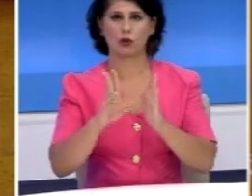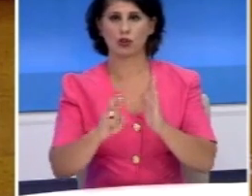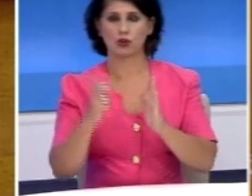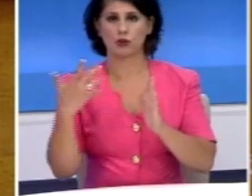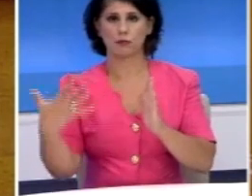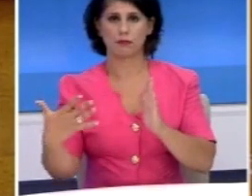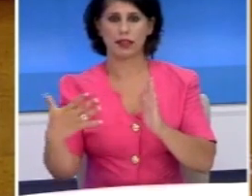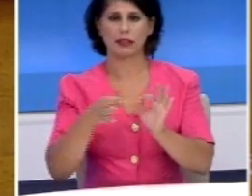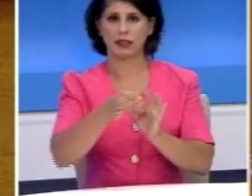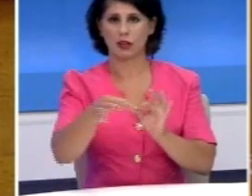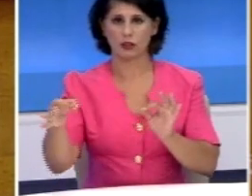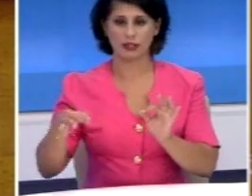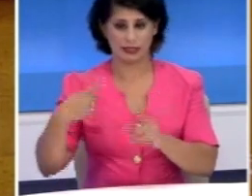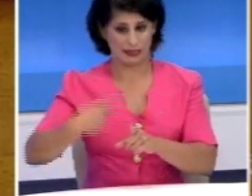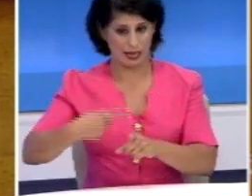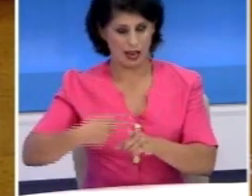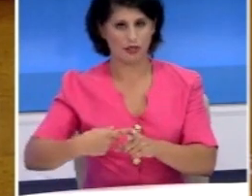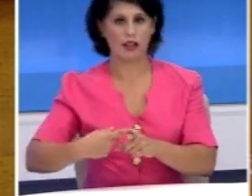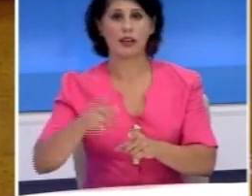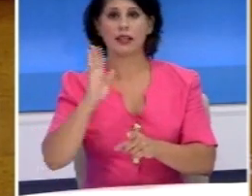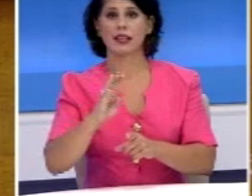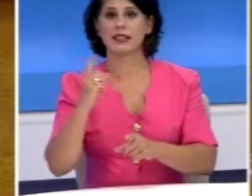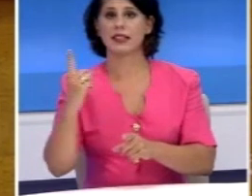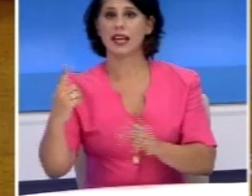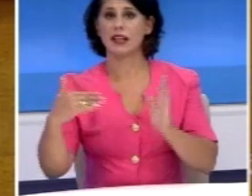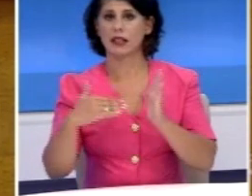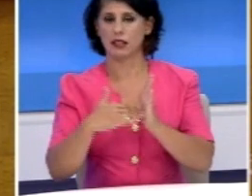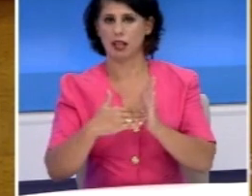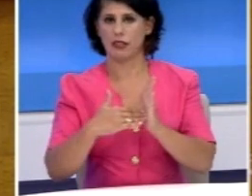32.525 τετραγωνικά χιλιόμετρα στην Ελλάδα και